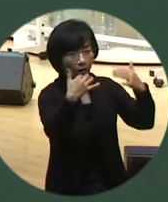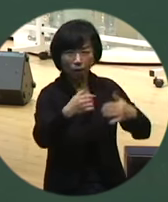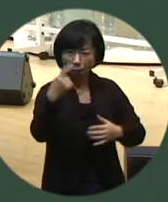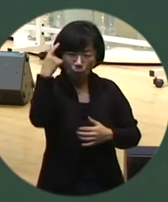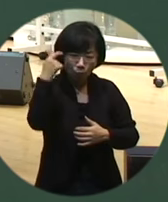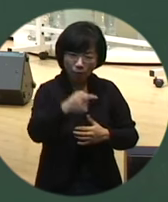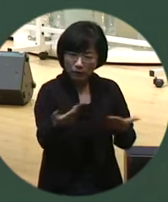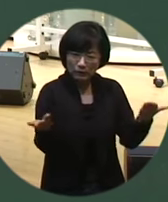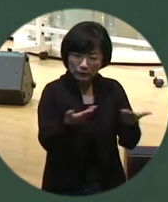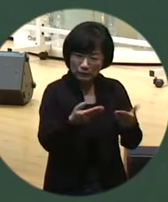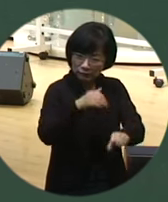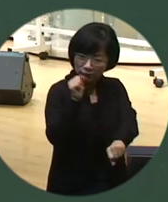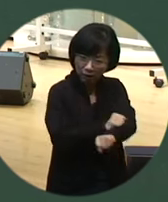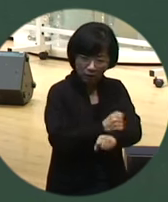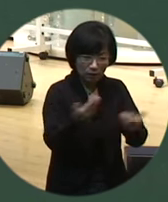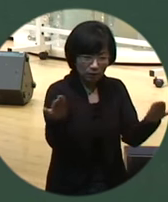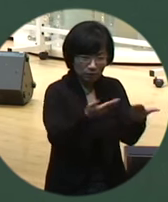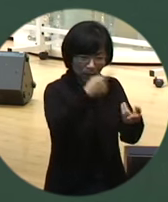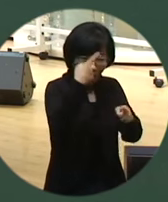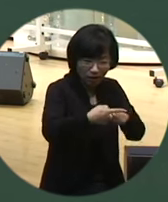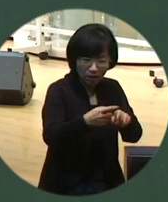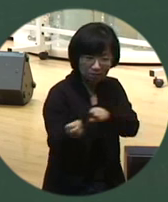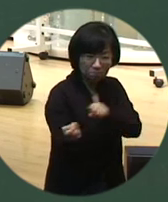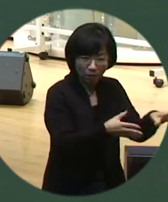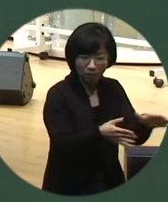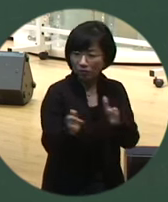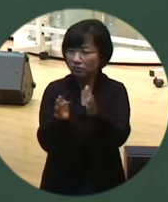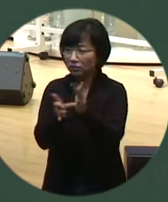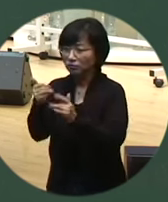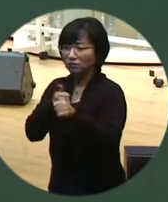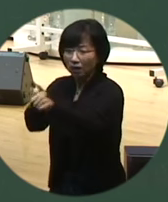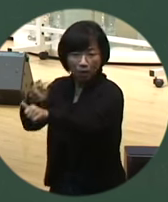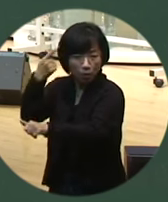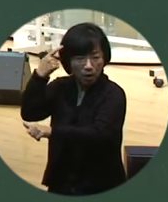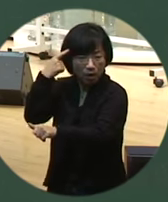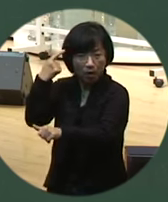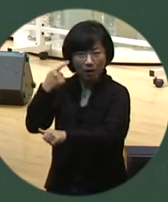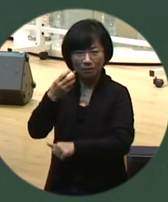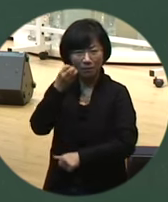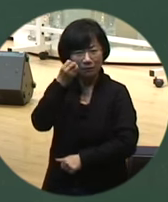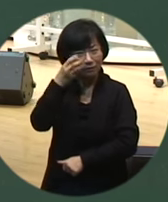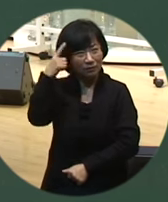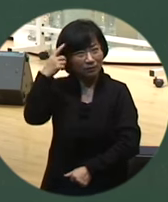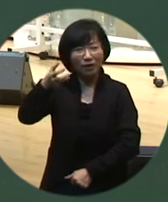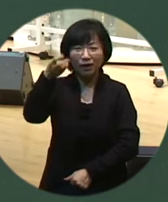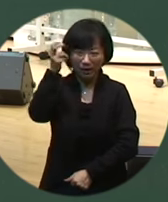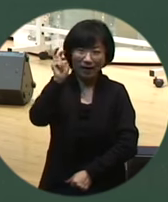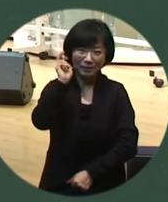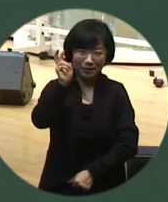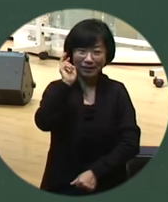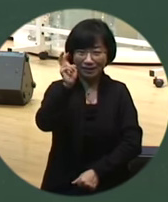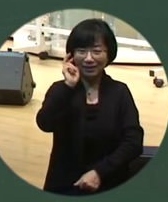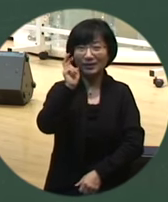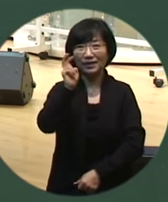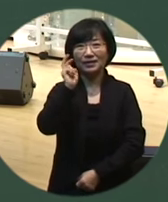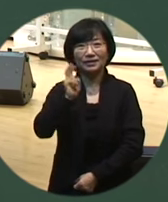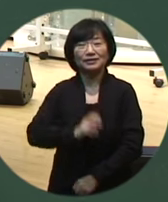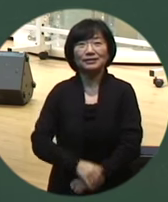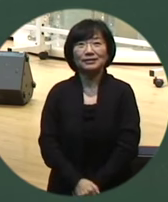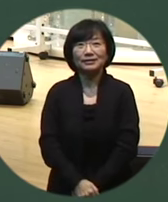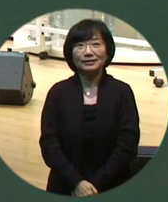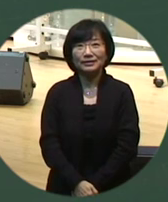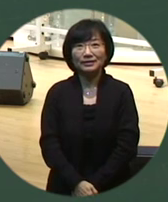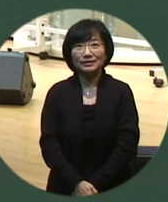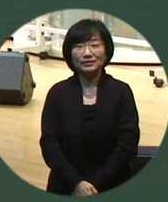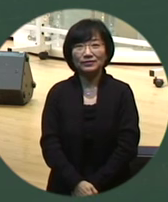내버리고. 예수 믿으러 돌아다닌다고 얘기하겠죠. From their perspective, they can think of it this way, saying they just let go of all their work and they're just following after the Lord.